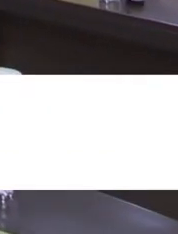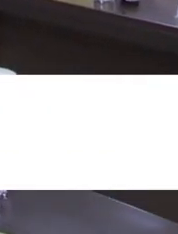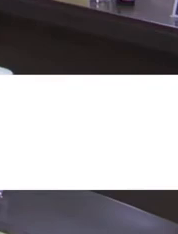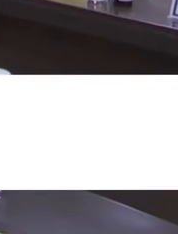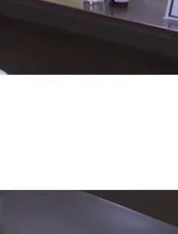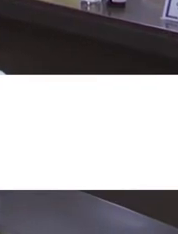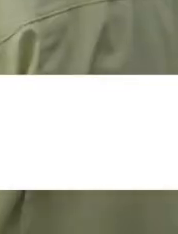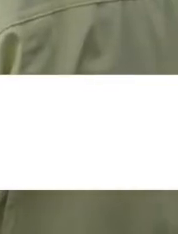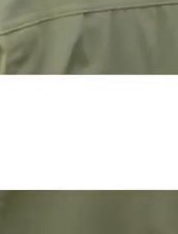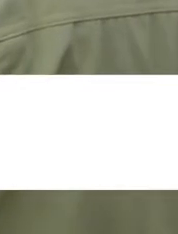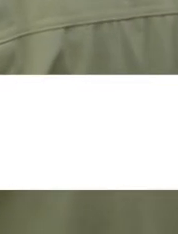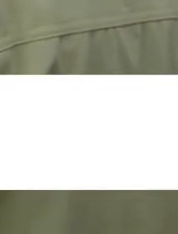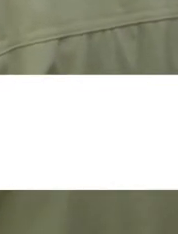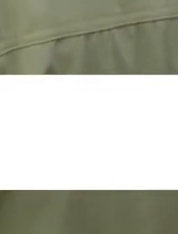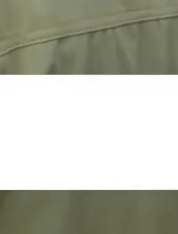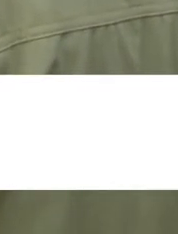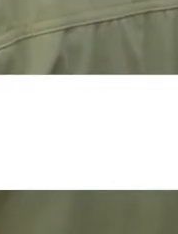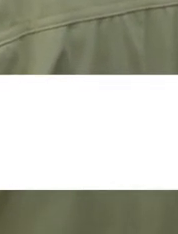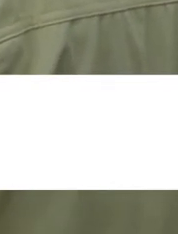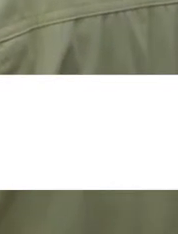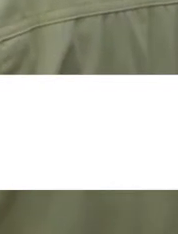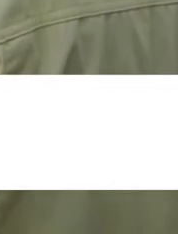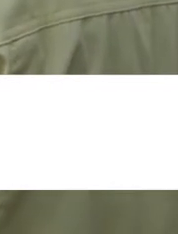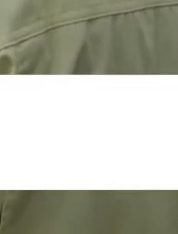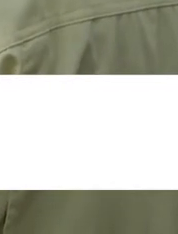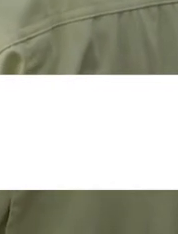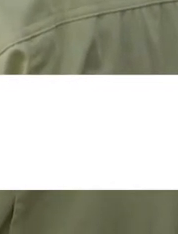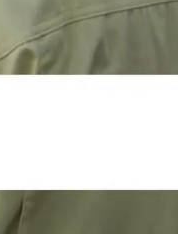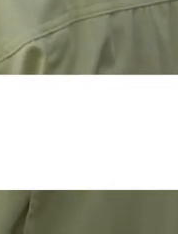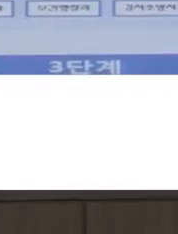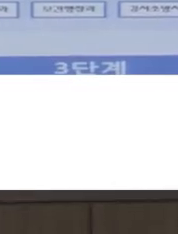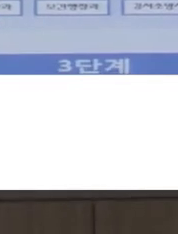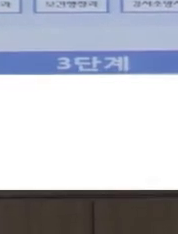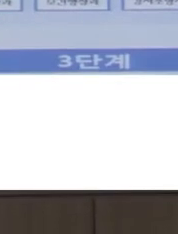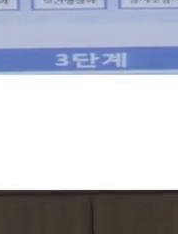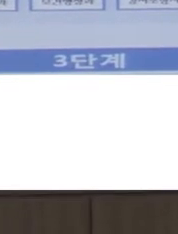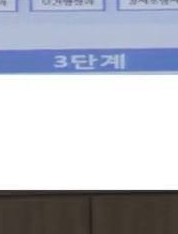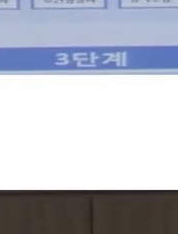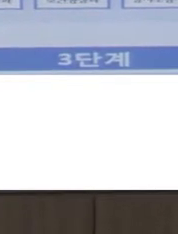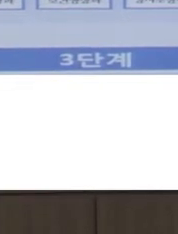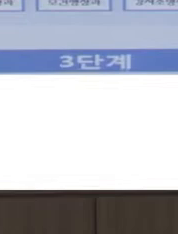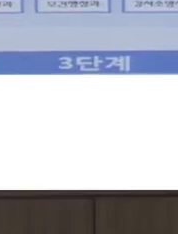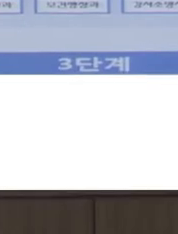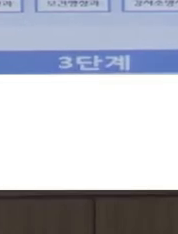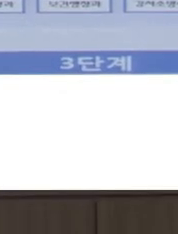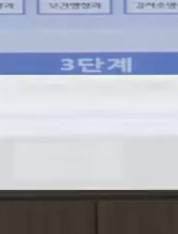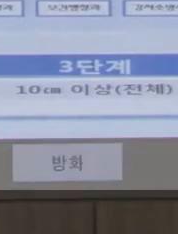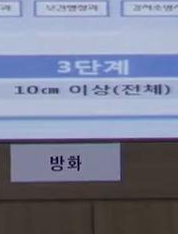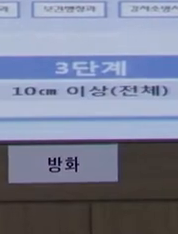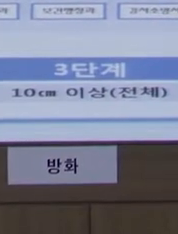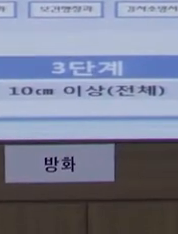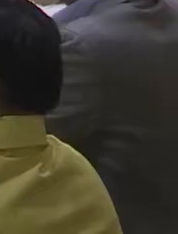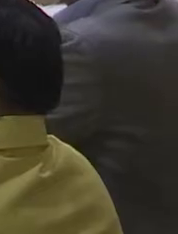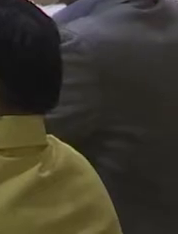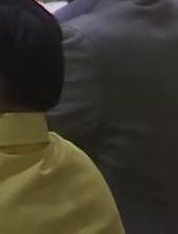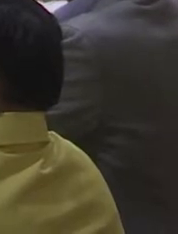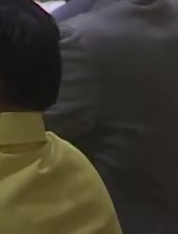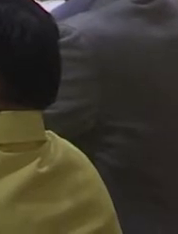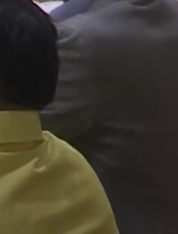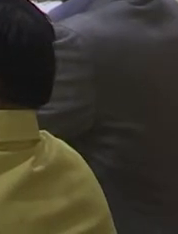강서구가 지난 15일 재난안전대책본부에서 2022년 재설대책본부 발대식을 가졌습니다.